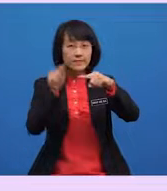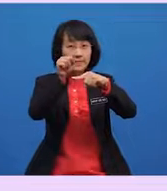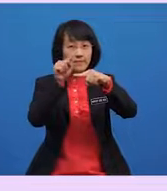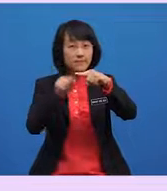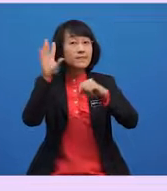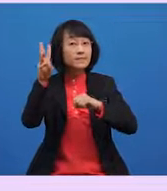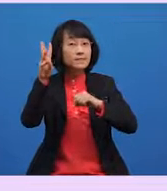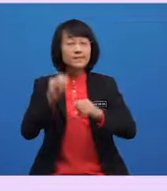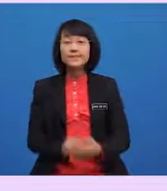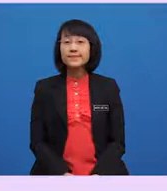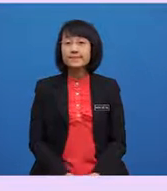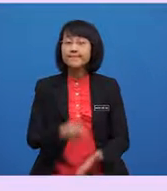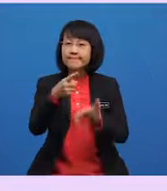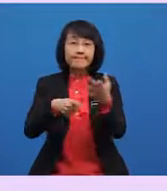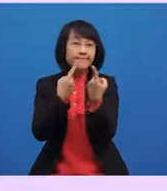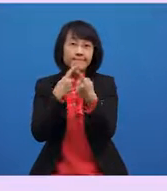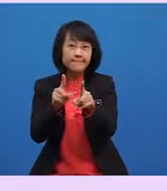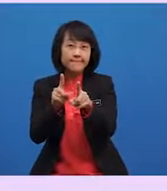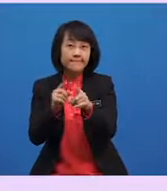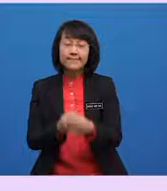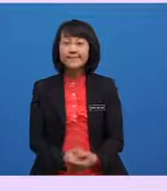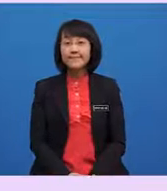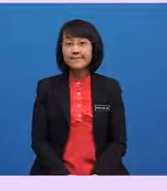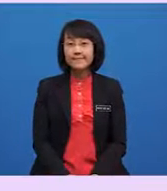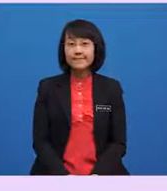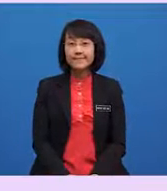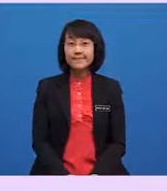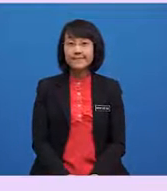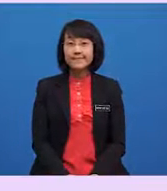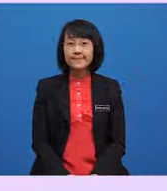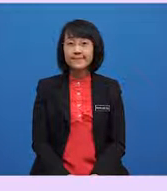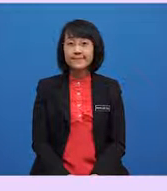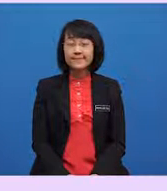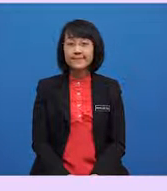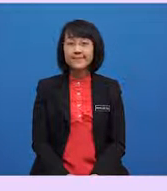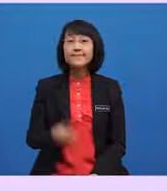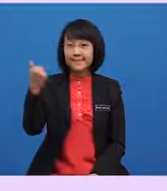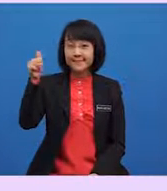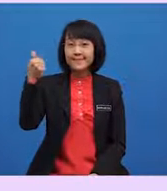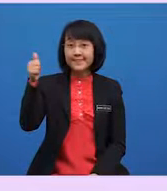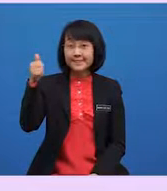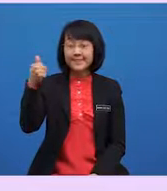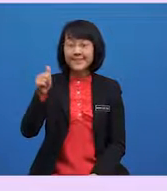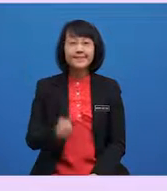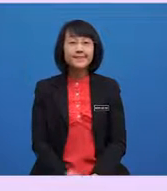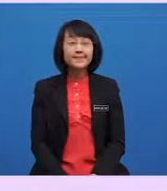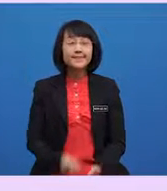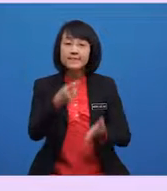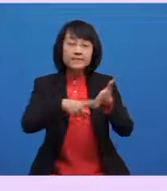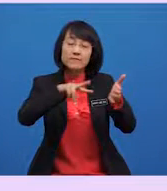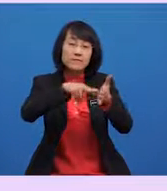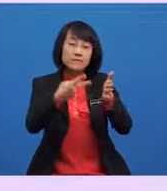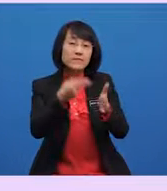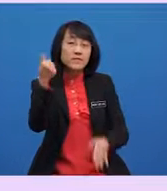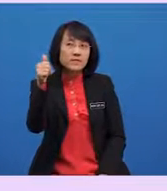60/6. Apakah jawapan yang kamu perolehi? 10, bukan? Apakah maksud 10